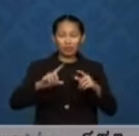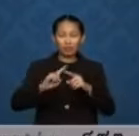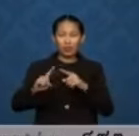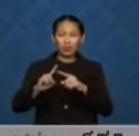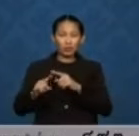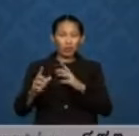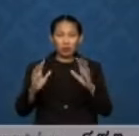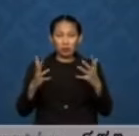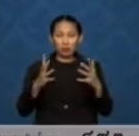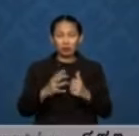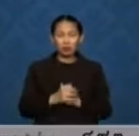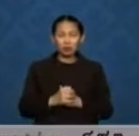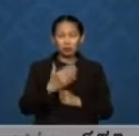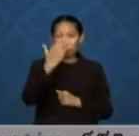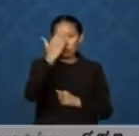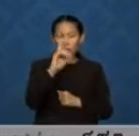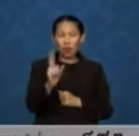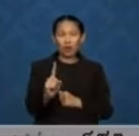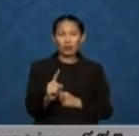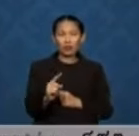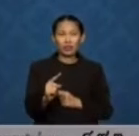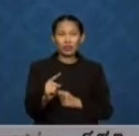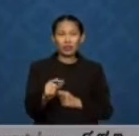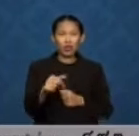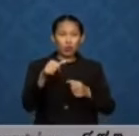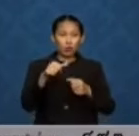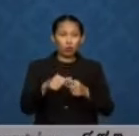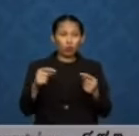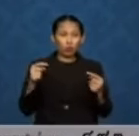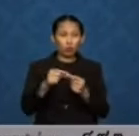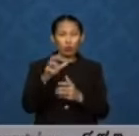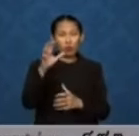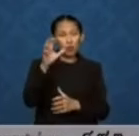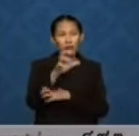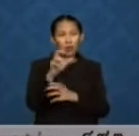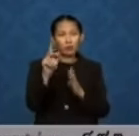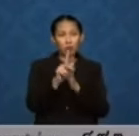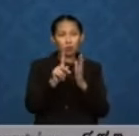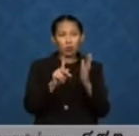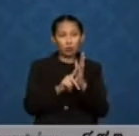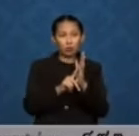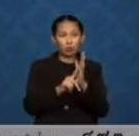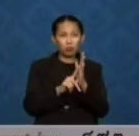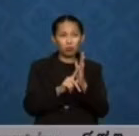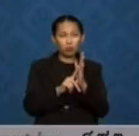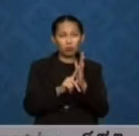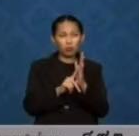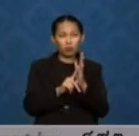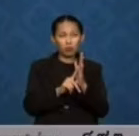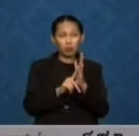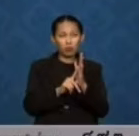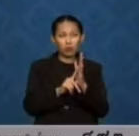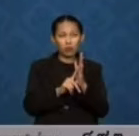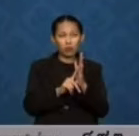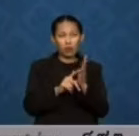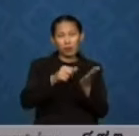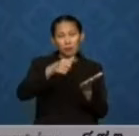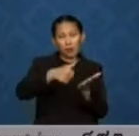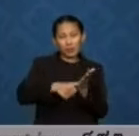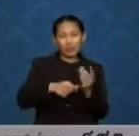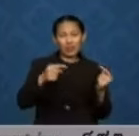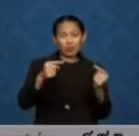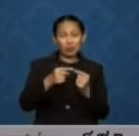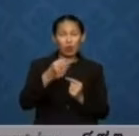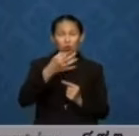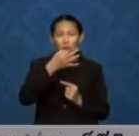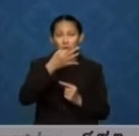รกิจนี้ได้เนื่องจากไม่อยู่ภายใต้บังคับของกฎหมายว่าด้วยอังกอว่าด้วยอากรรังนกอีแอ่น